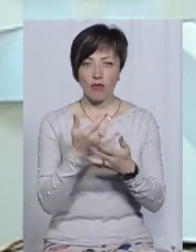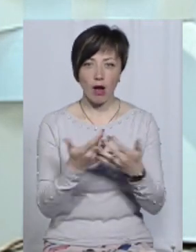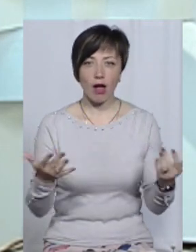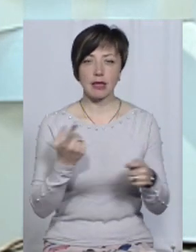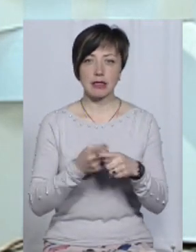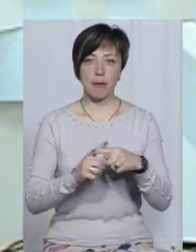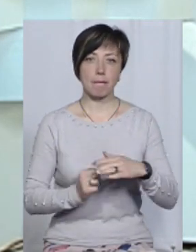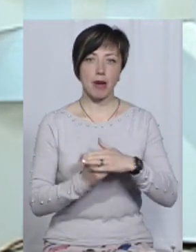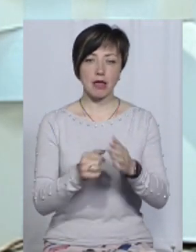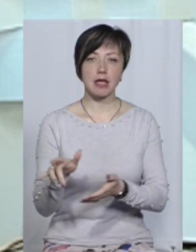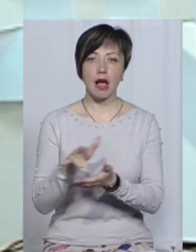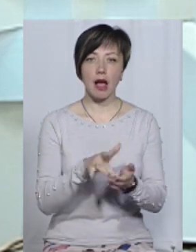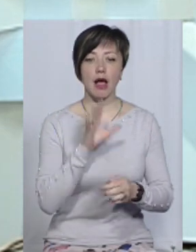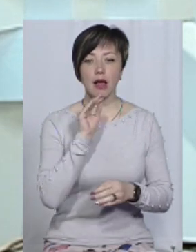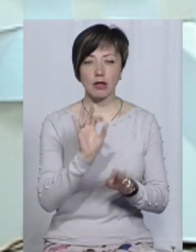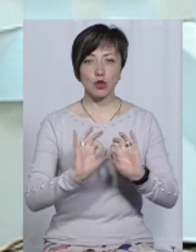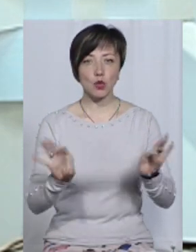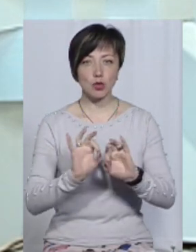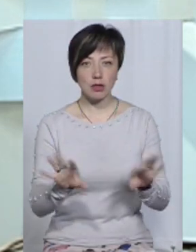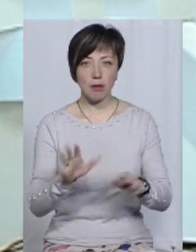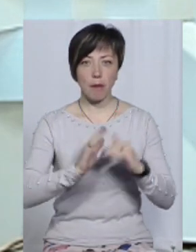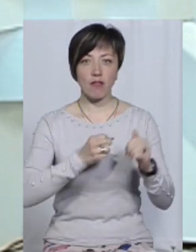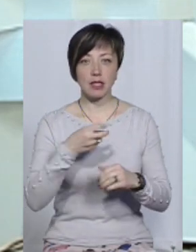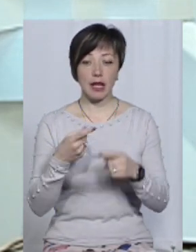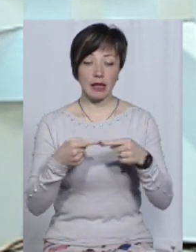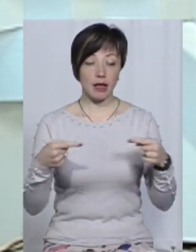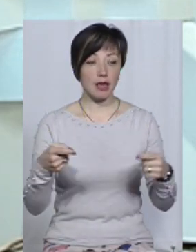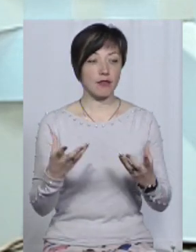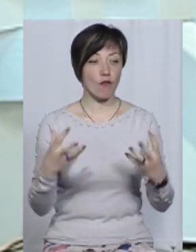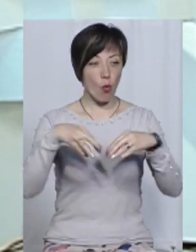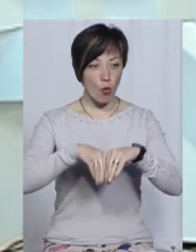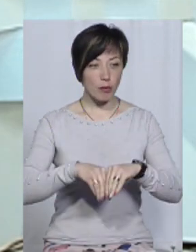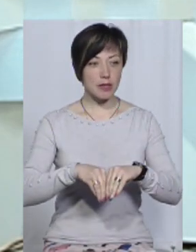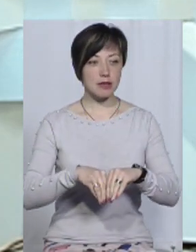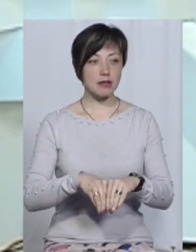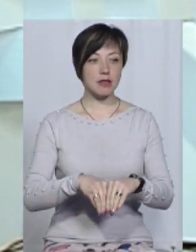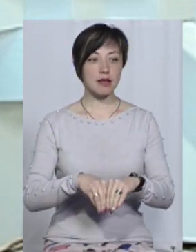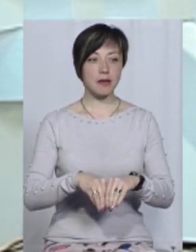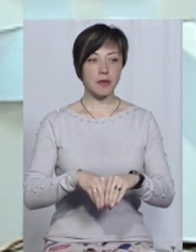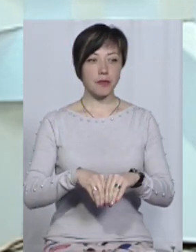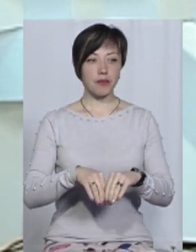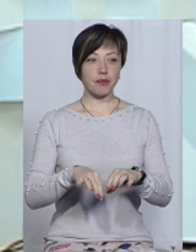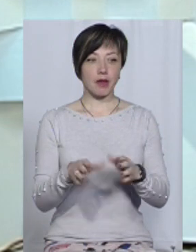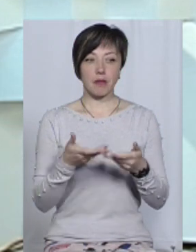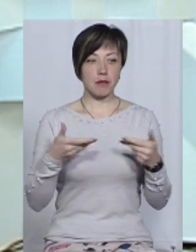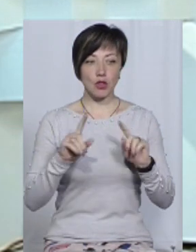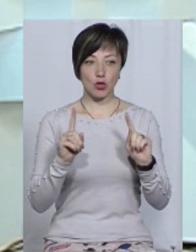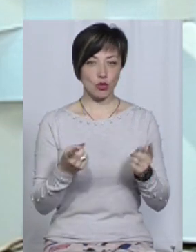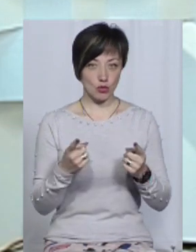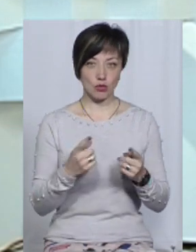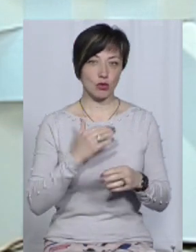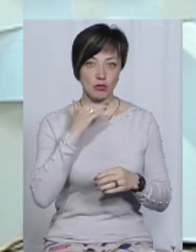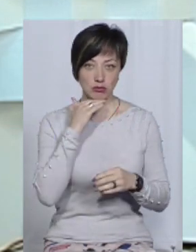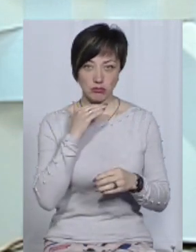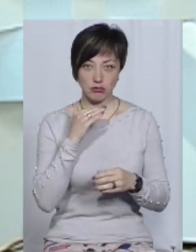харчування, це база гідів, професіоналів і так далі. Все це в комплексі абсолютно. Ми дуже